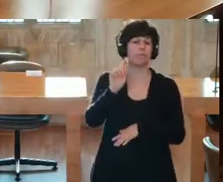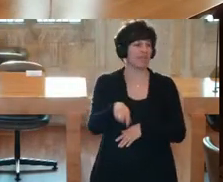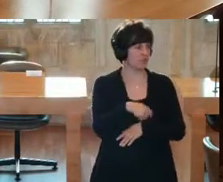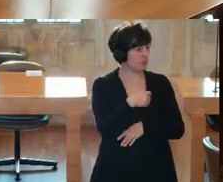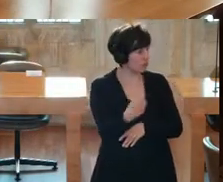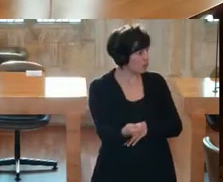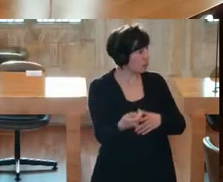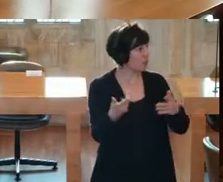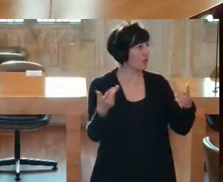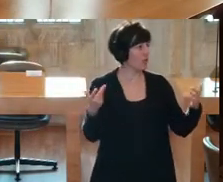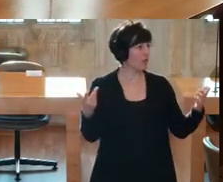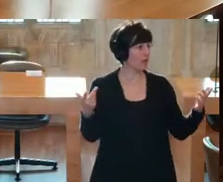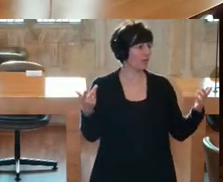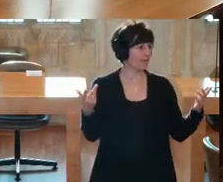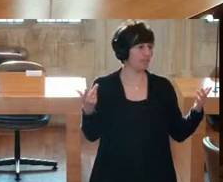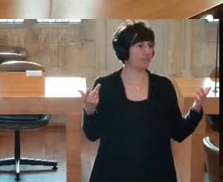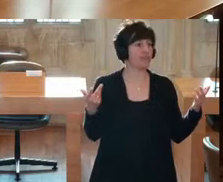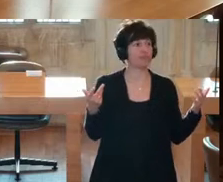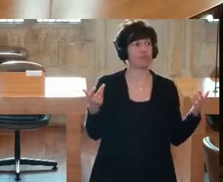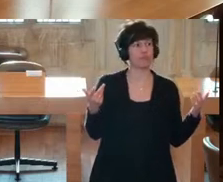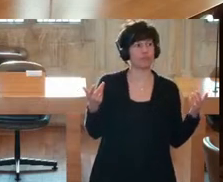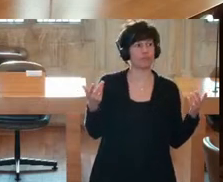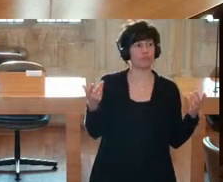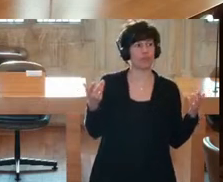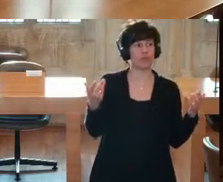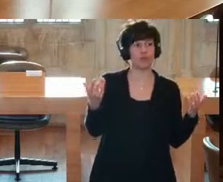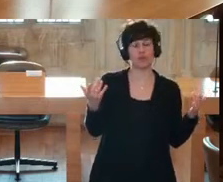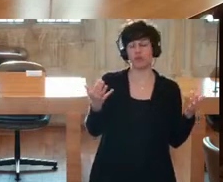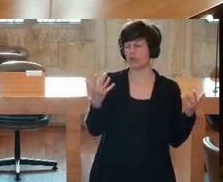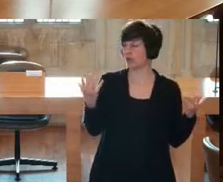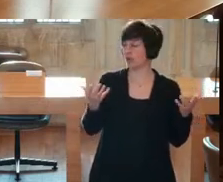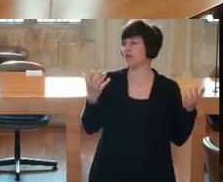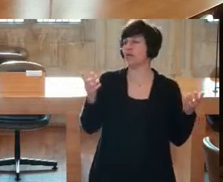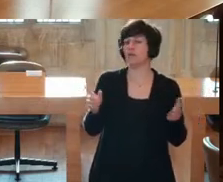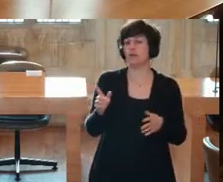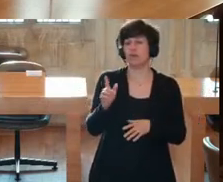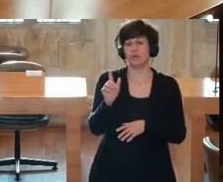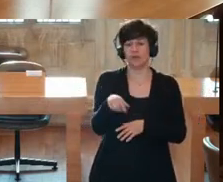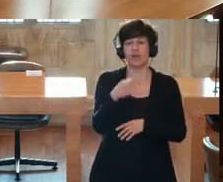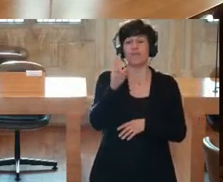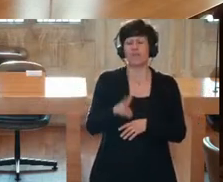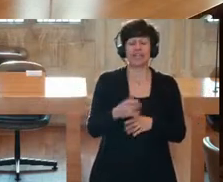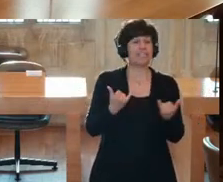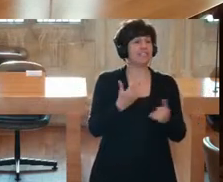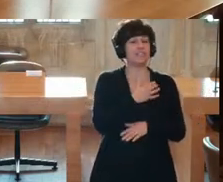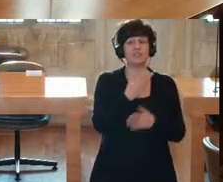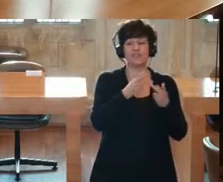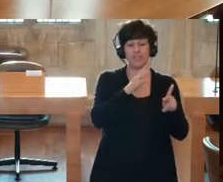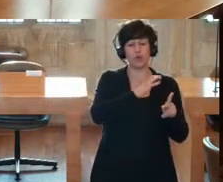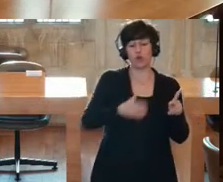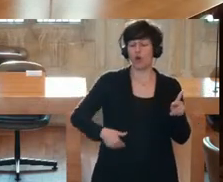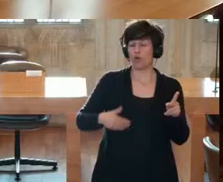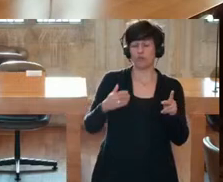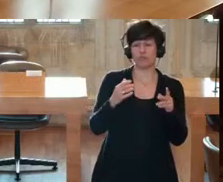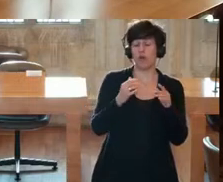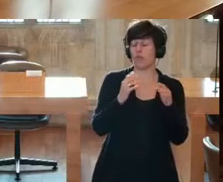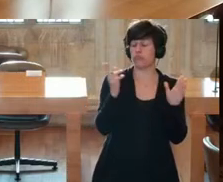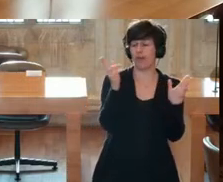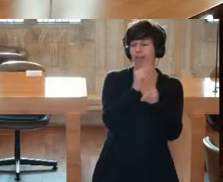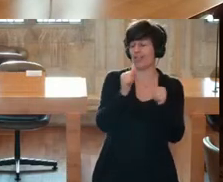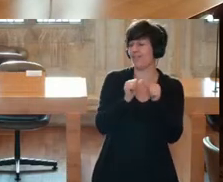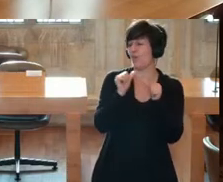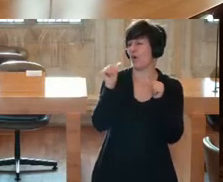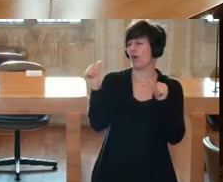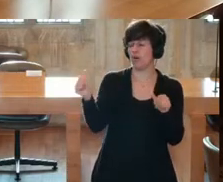j'associe bien volontiers, même si... bien sûr, c'est très éloigné de nos sujets municipaux. Effectivement, l'attentat perpétré à